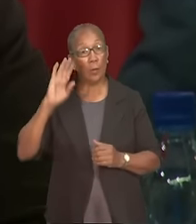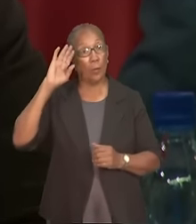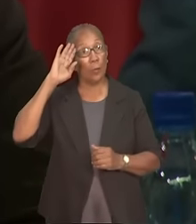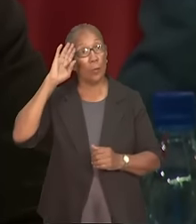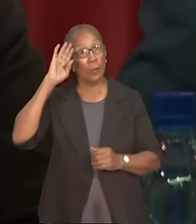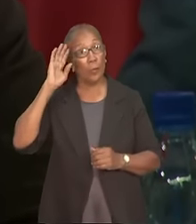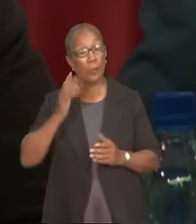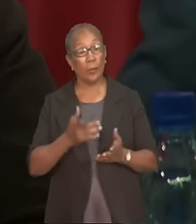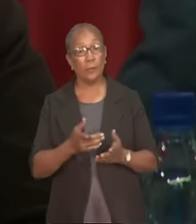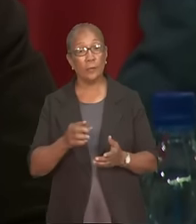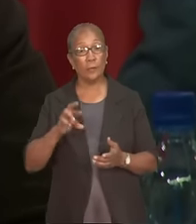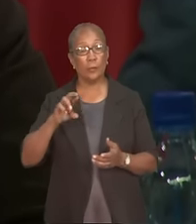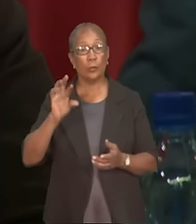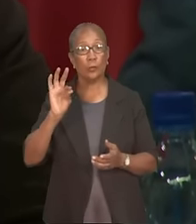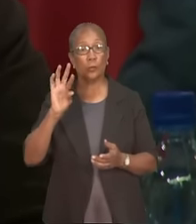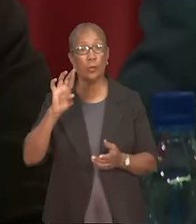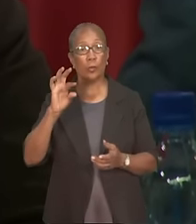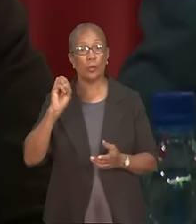kan aangeven,